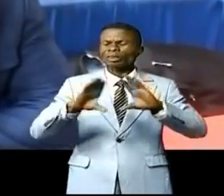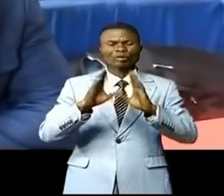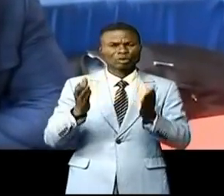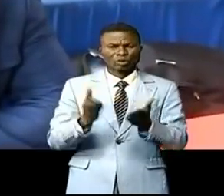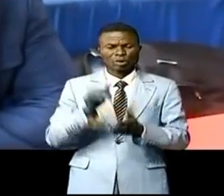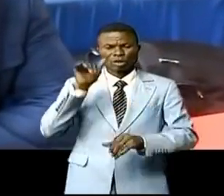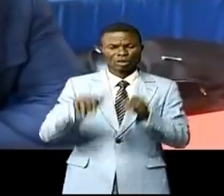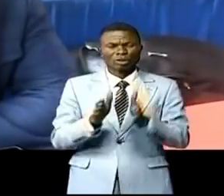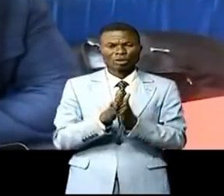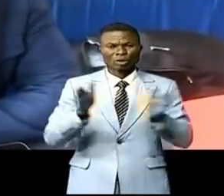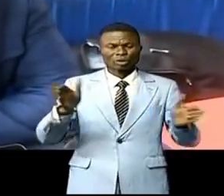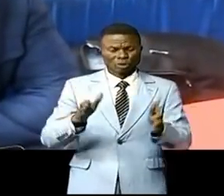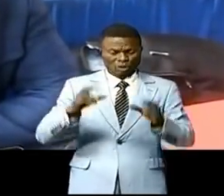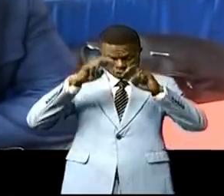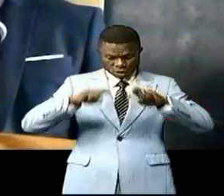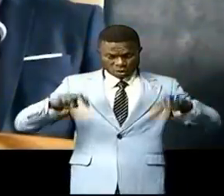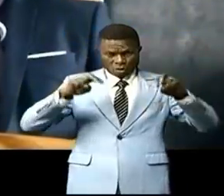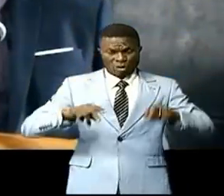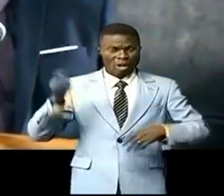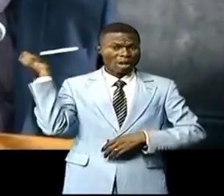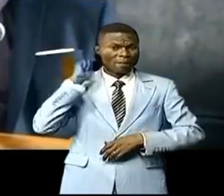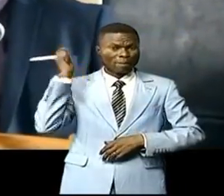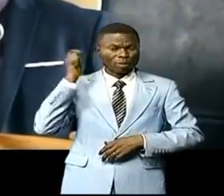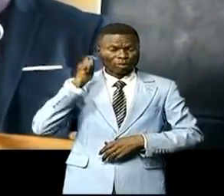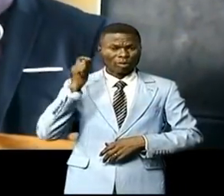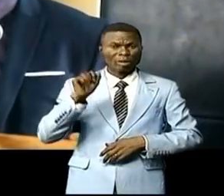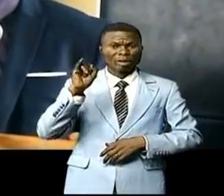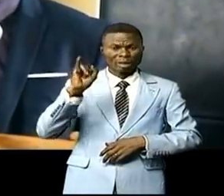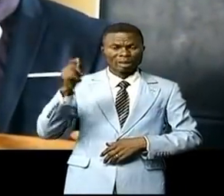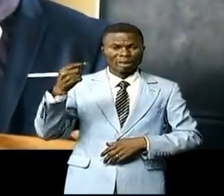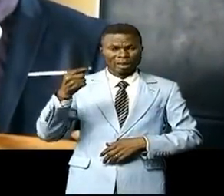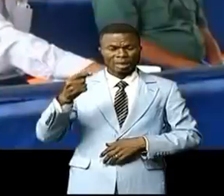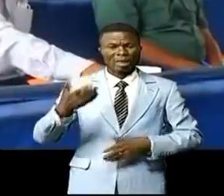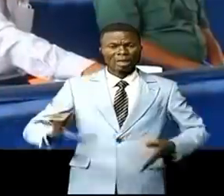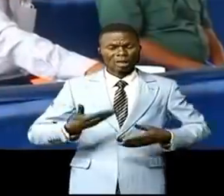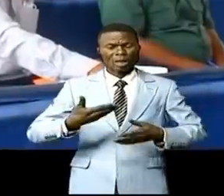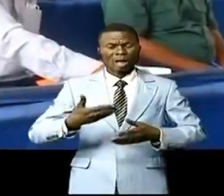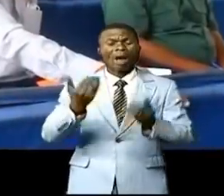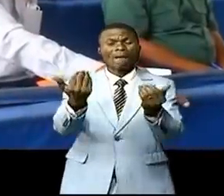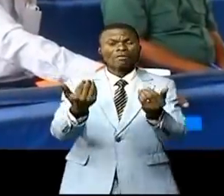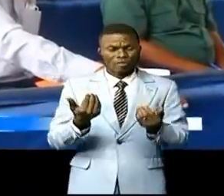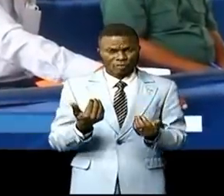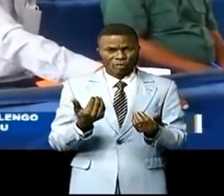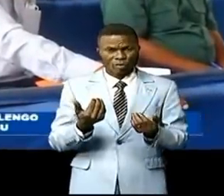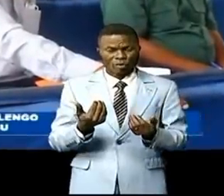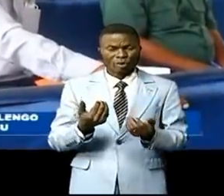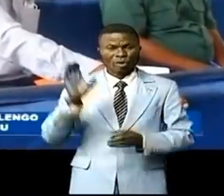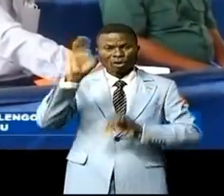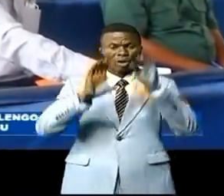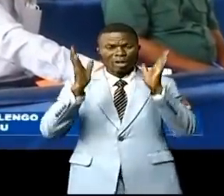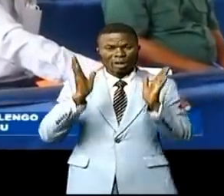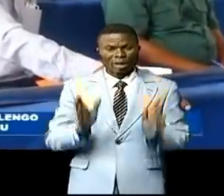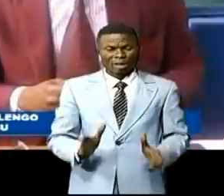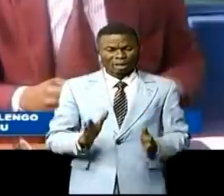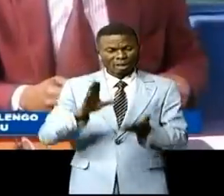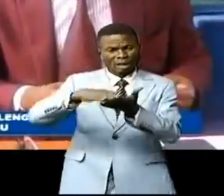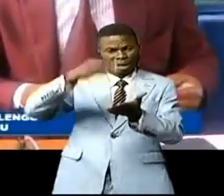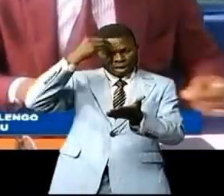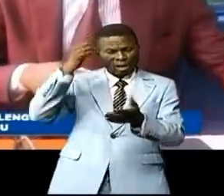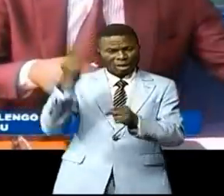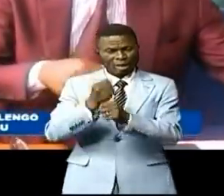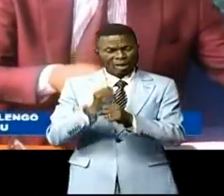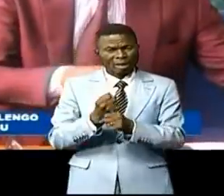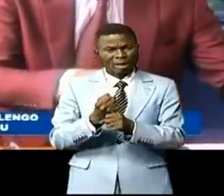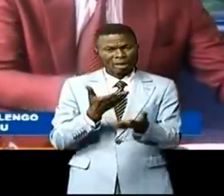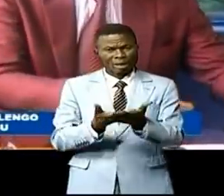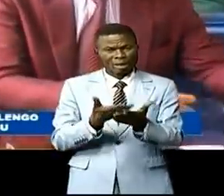secrétaire général à la recherche, le professeur Tchipi, a émis le vœu de voir les scientifiques s'appliquer à ces travaux